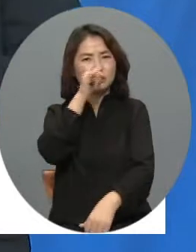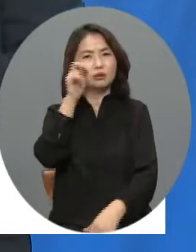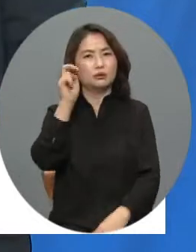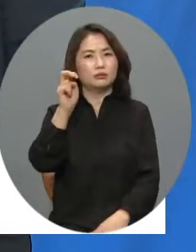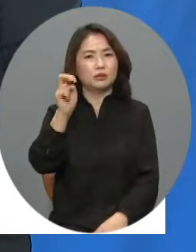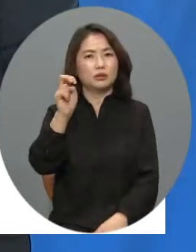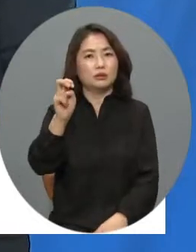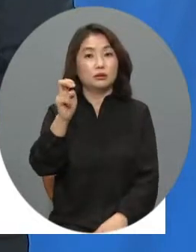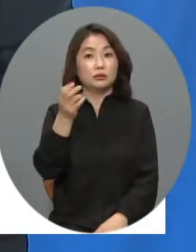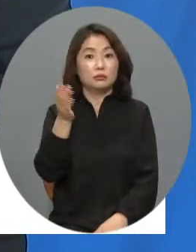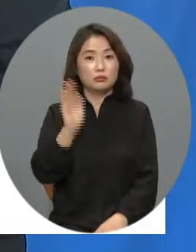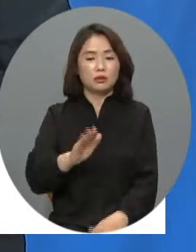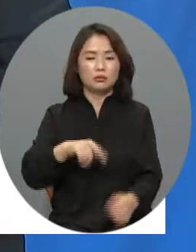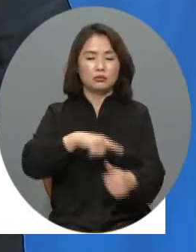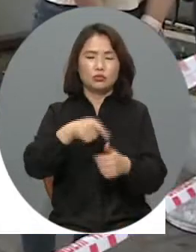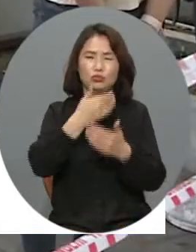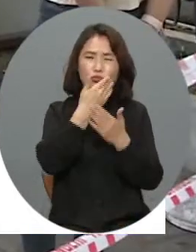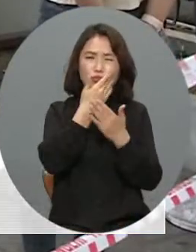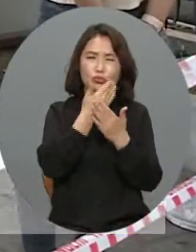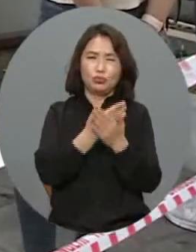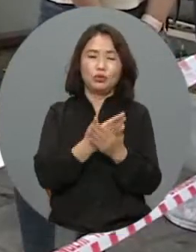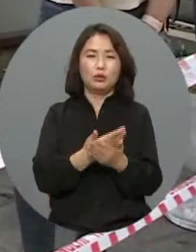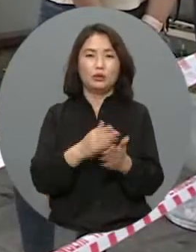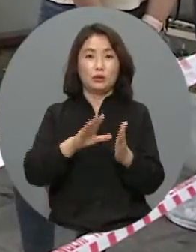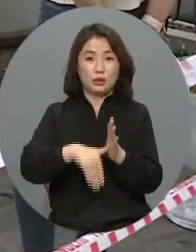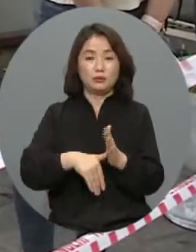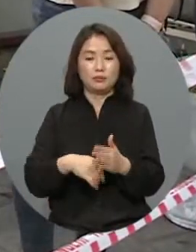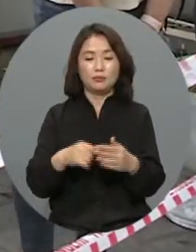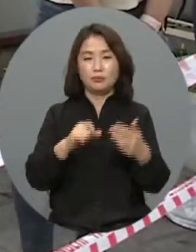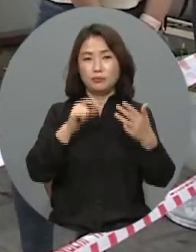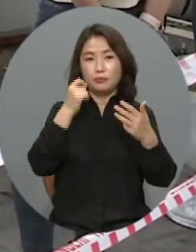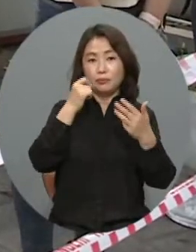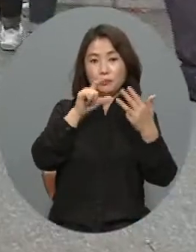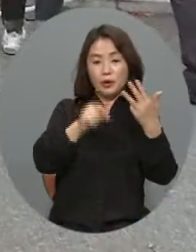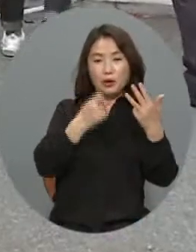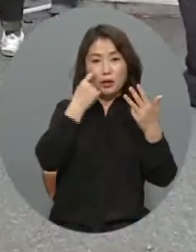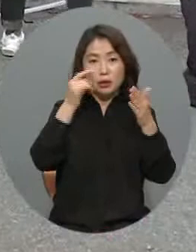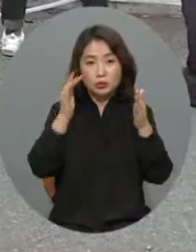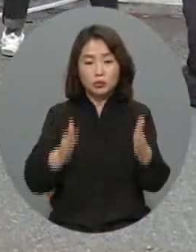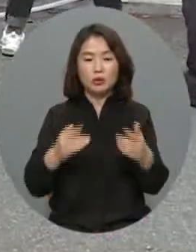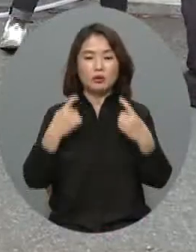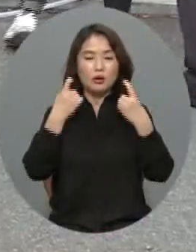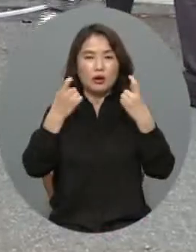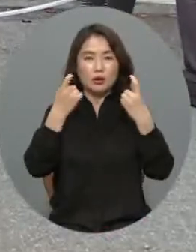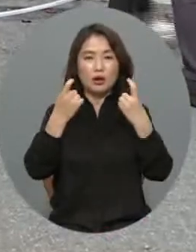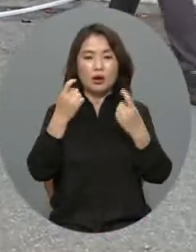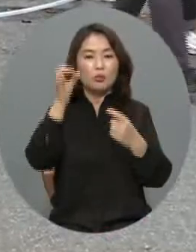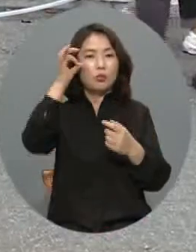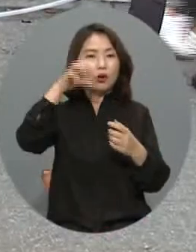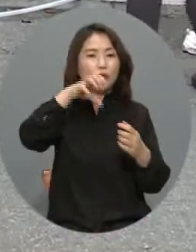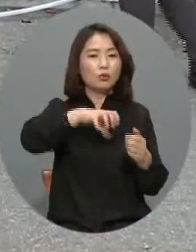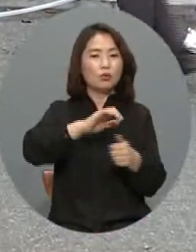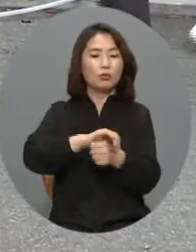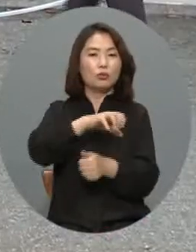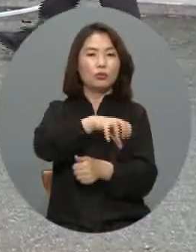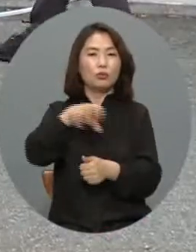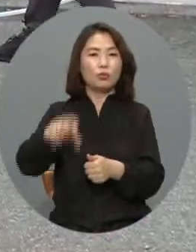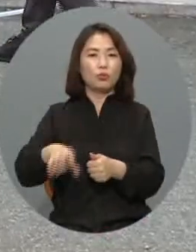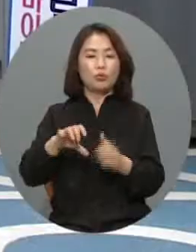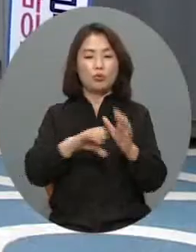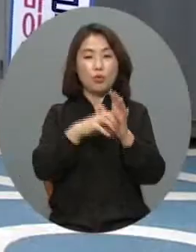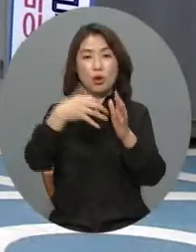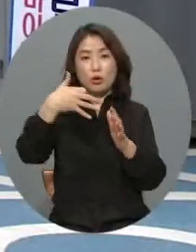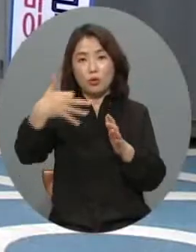우려되지만 엄중한 상황인 만큼 8월 한 달 피서객과 관광객이 다녀간 포항과 경주가